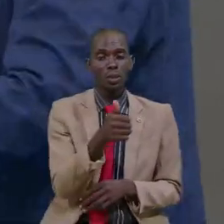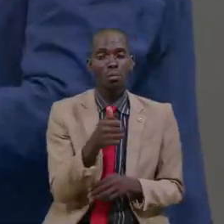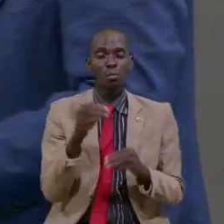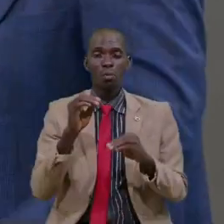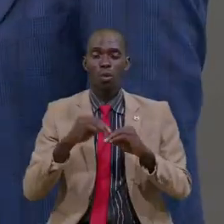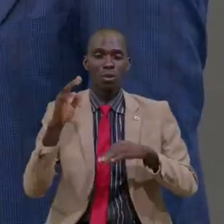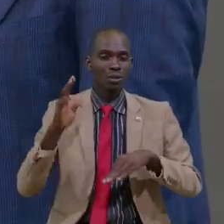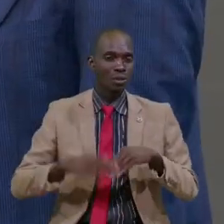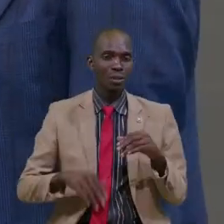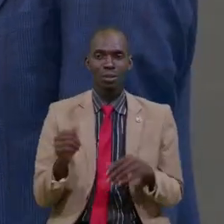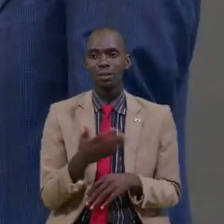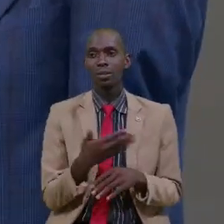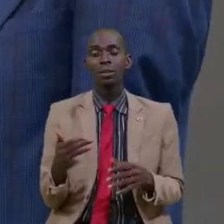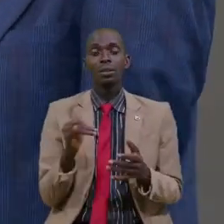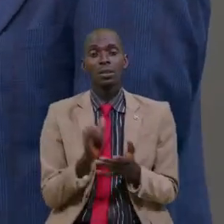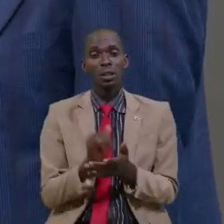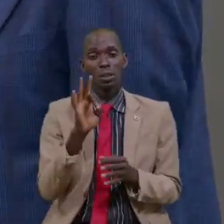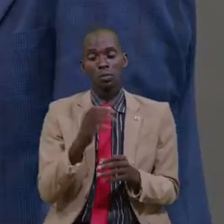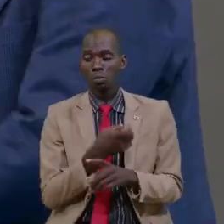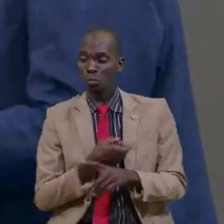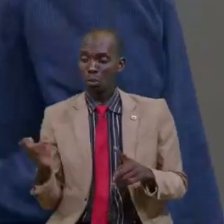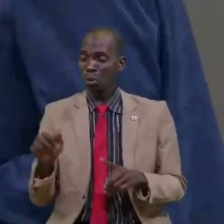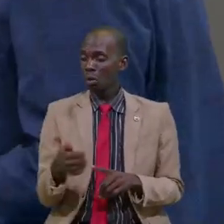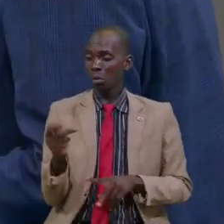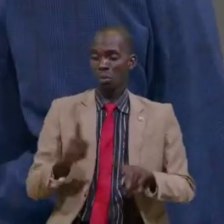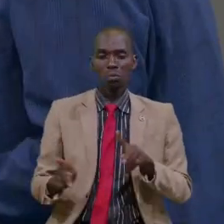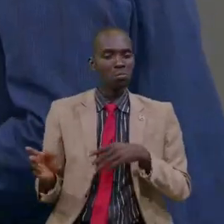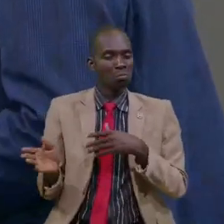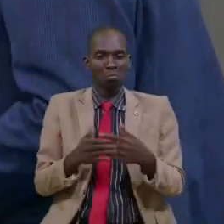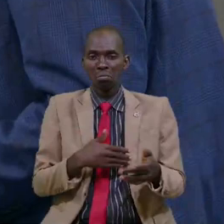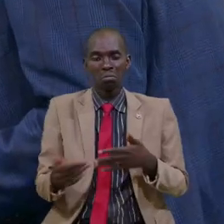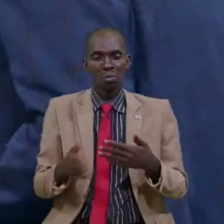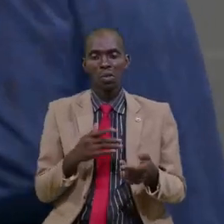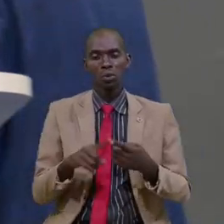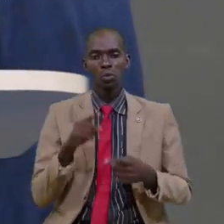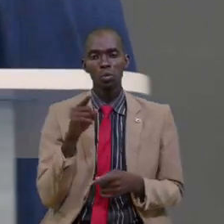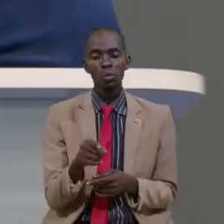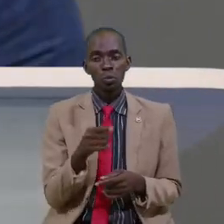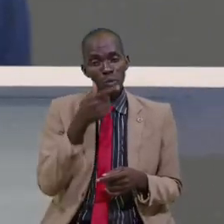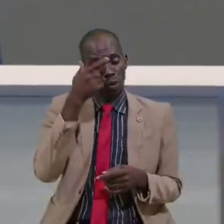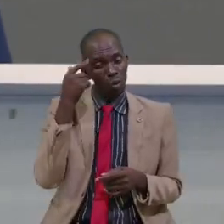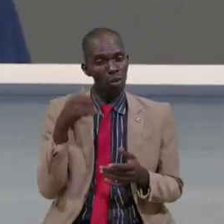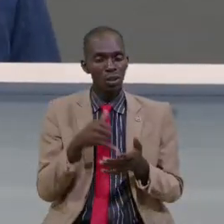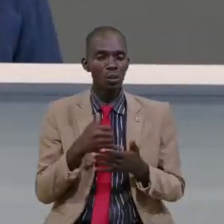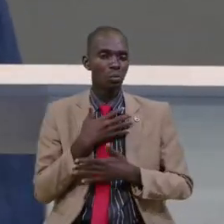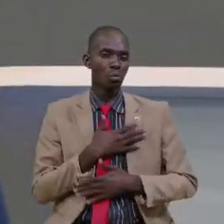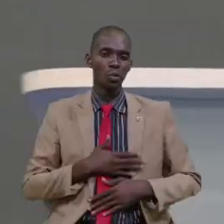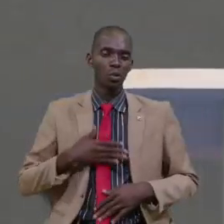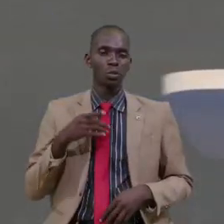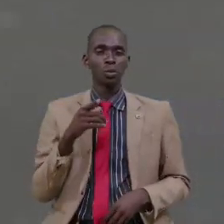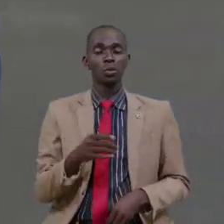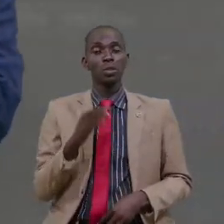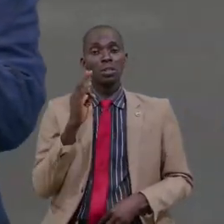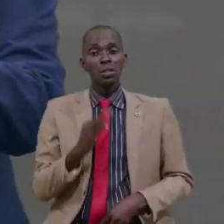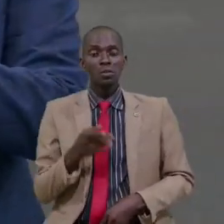tellement que même si tu piétines sur les autres, tu jouis de cela. Parce que ça te plaît.